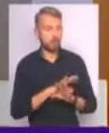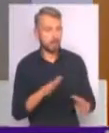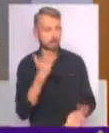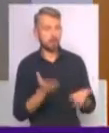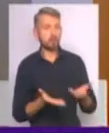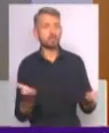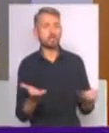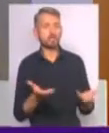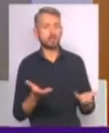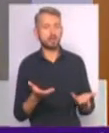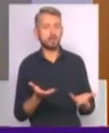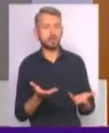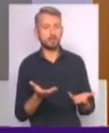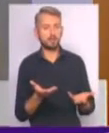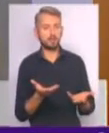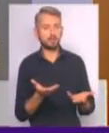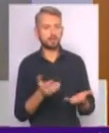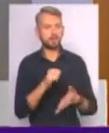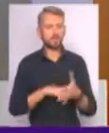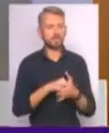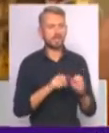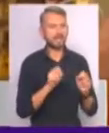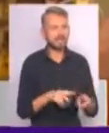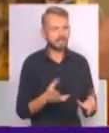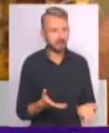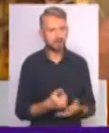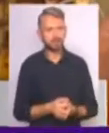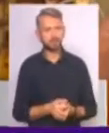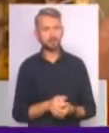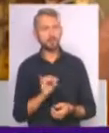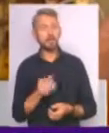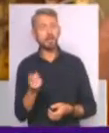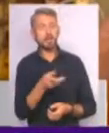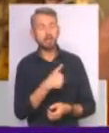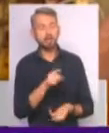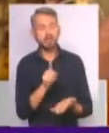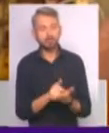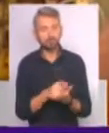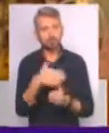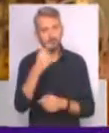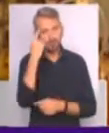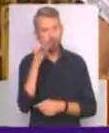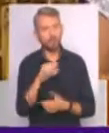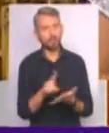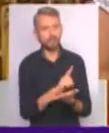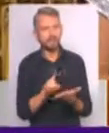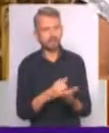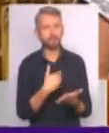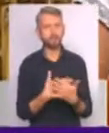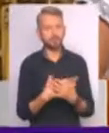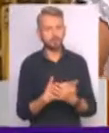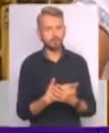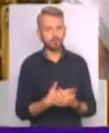бути, якісь, скажімо, фактори риска. Чинники, да? Так, ризику. І ми тоді повинні вже подумати о дієті. От, допустим, опять же, к